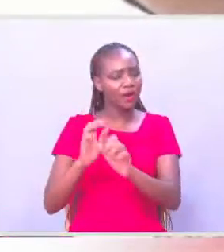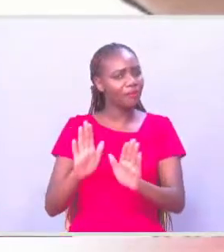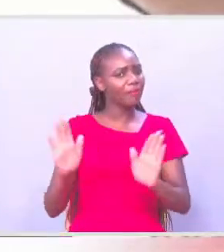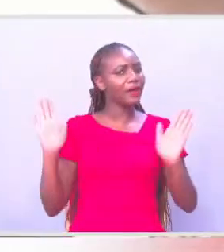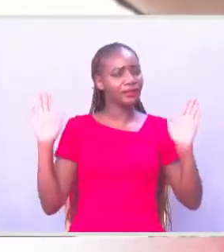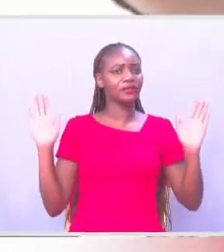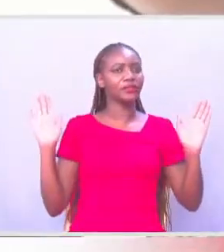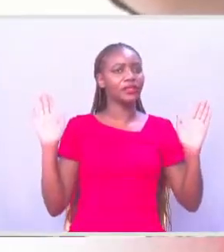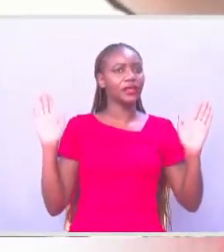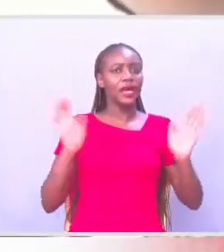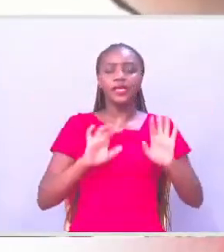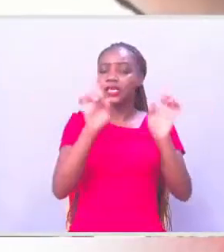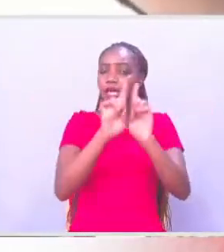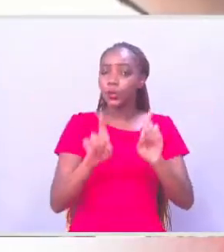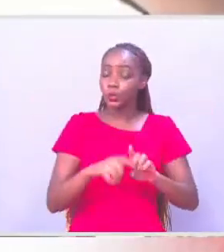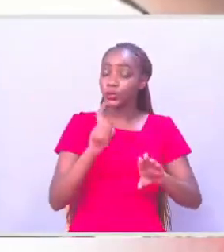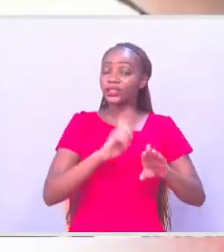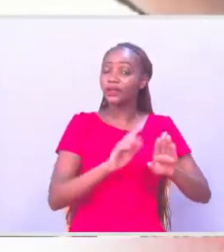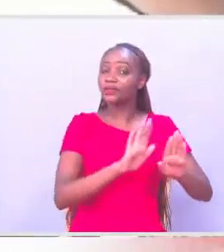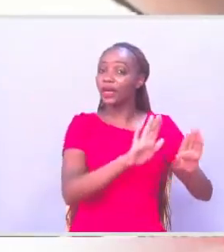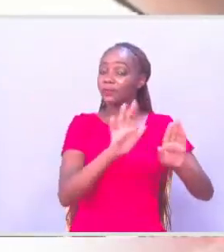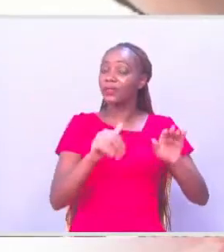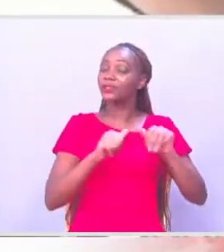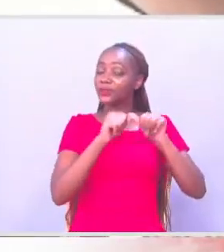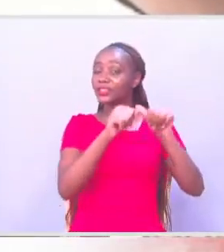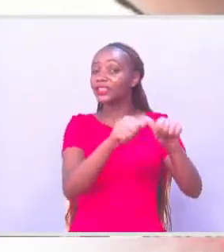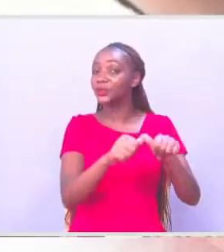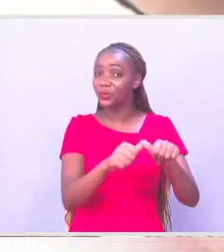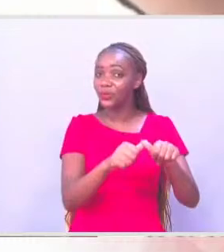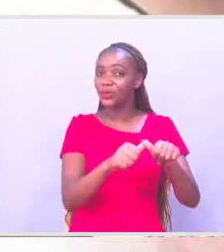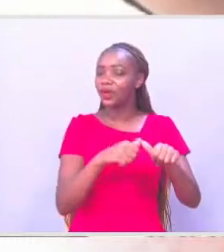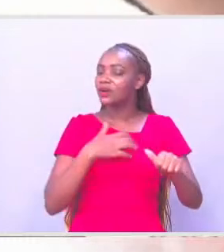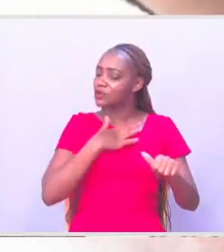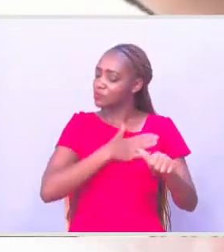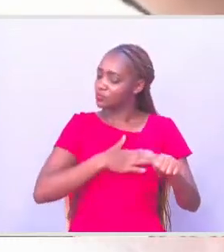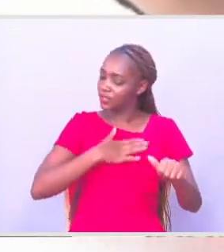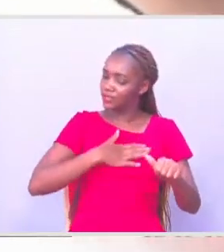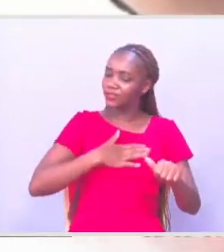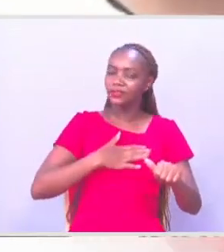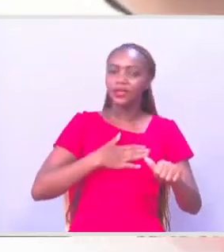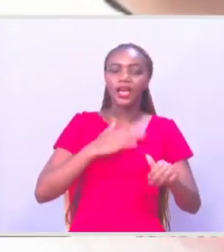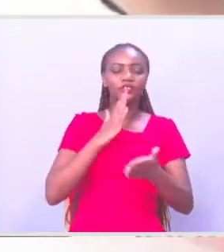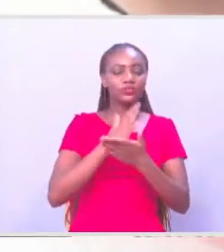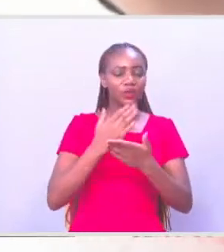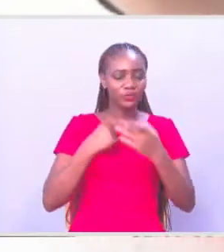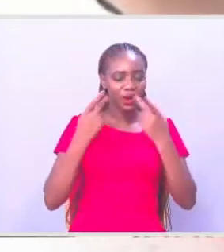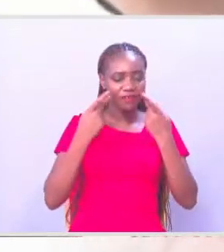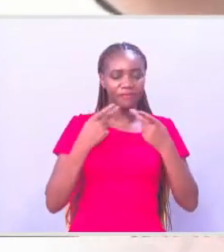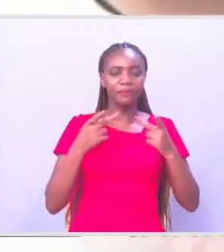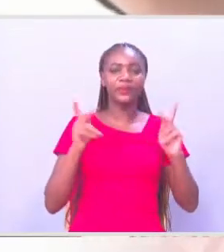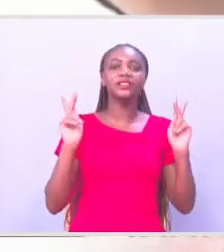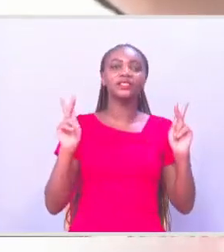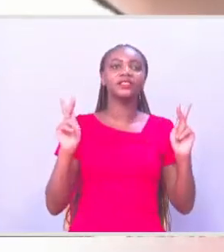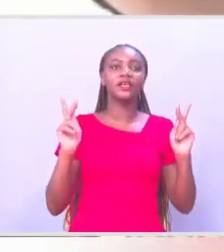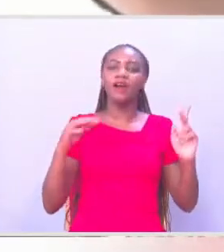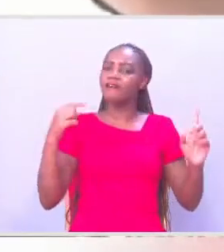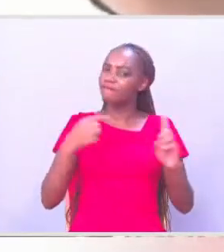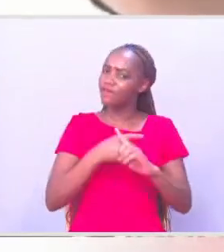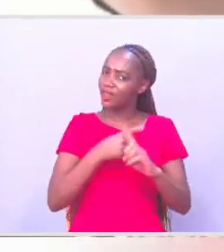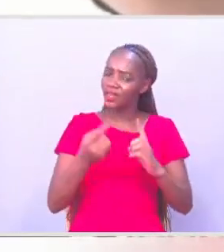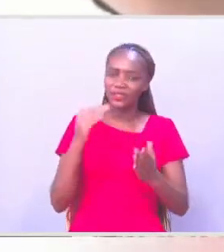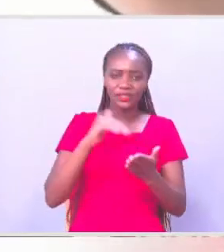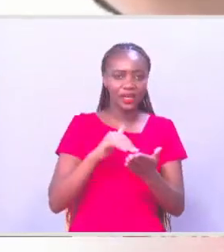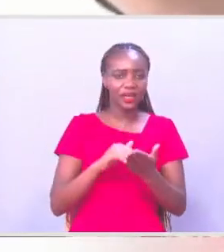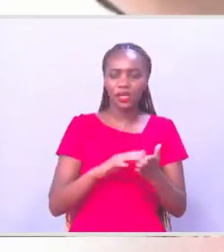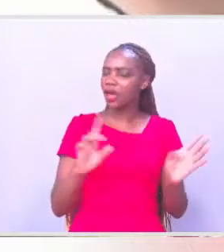wakati wanafanya yani campaign yao, tafadhali wafanye kwa amani. Sisi hatutaki kupigwa mawe